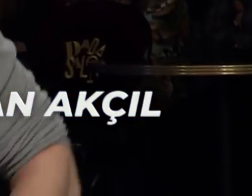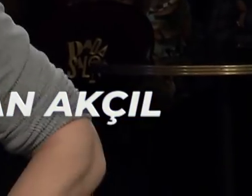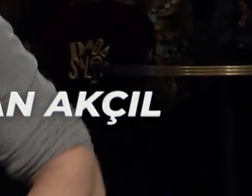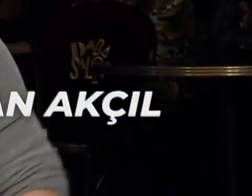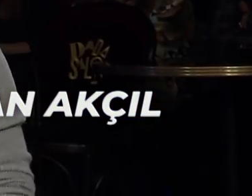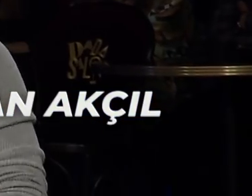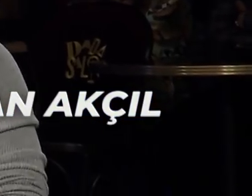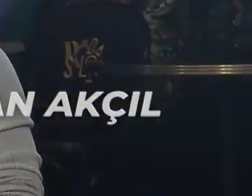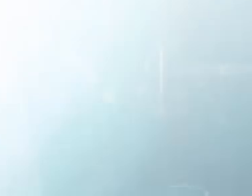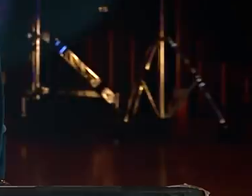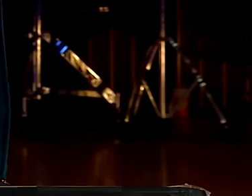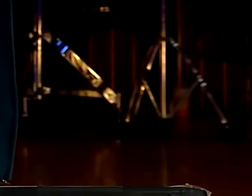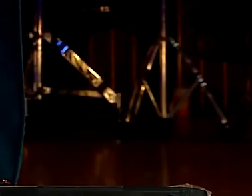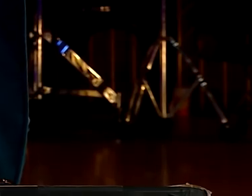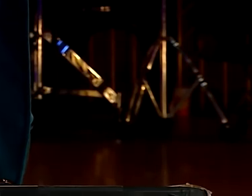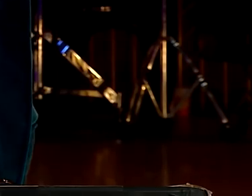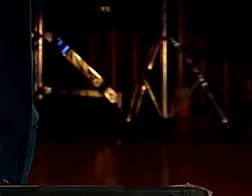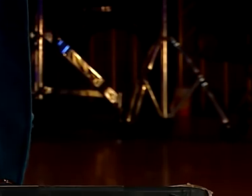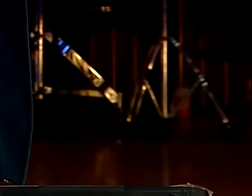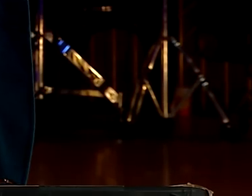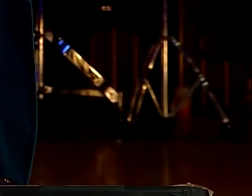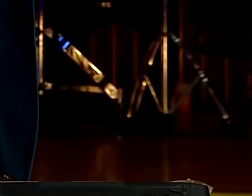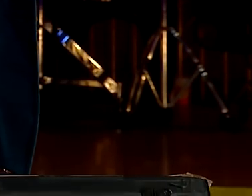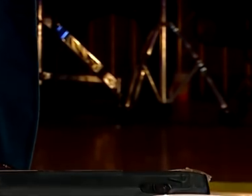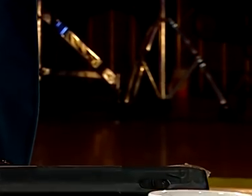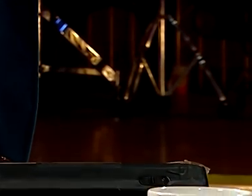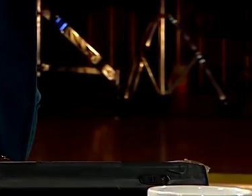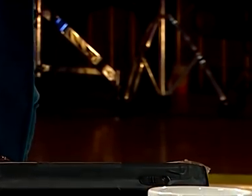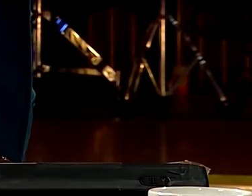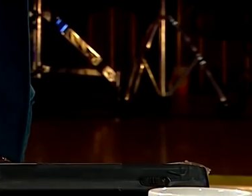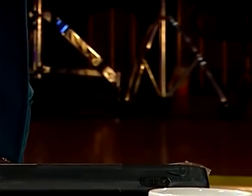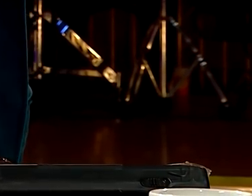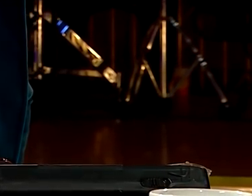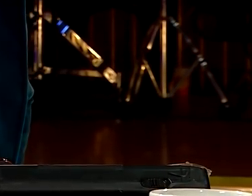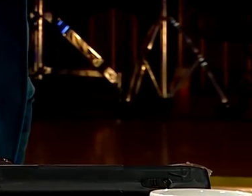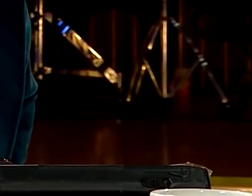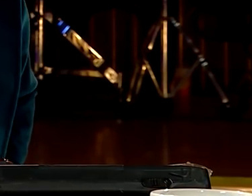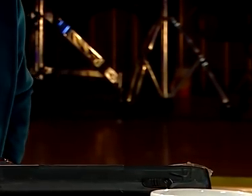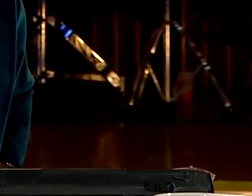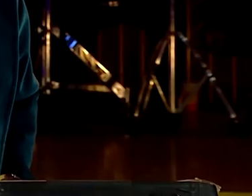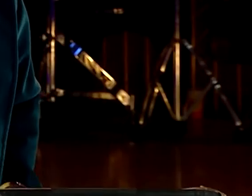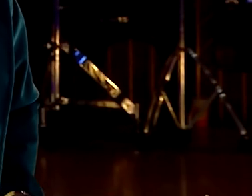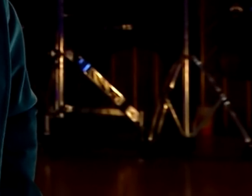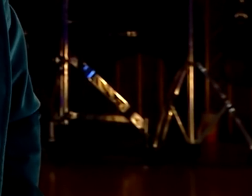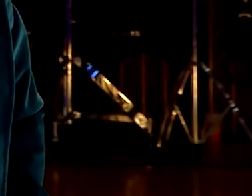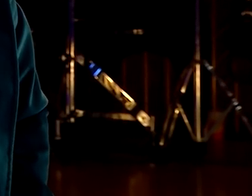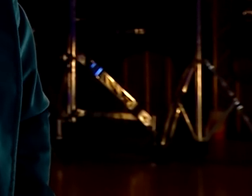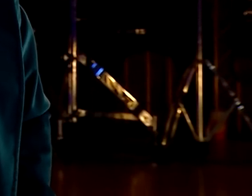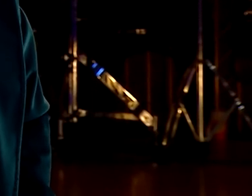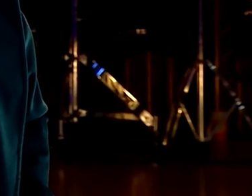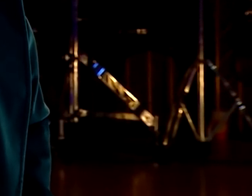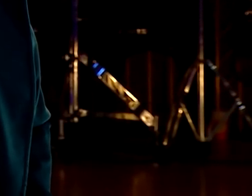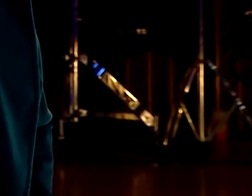Sinan Akçıl. Hiç hazırlanmayan bir kadın olabileceğini düşünmüyorum. Ben giyinmiştim